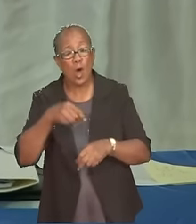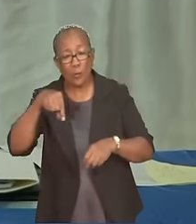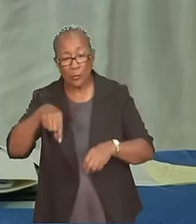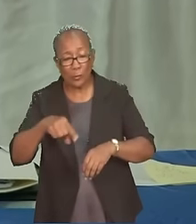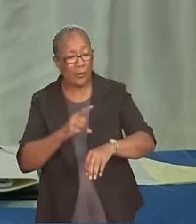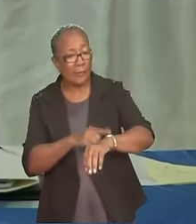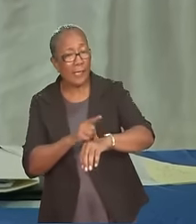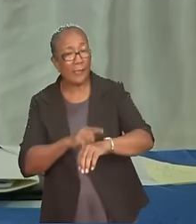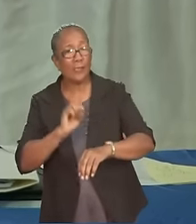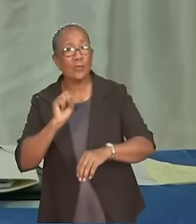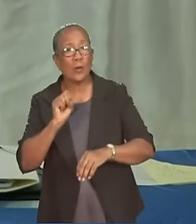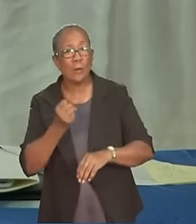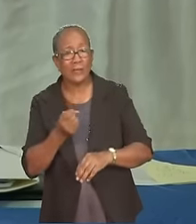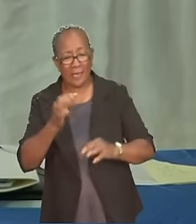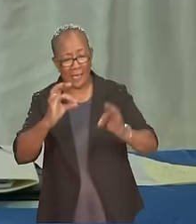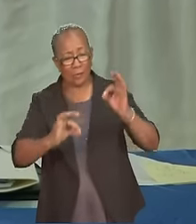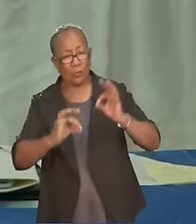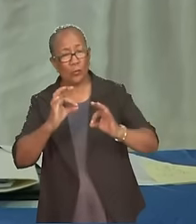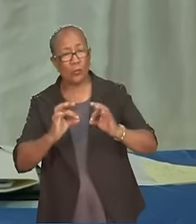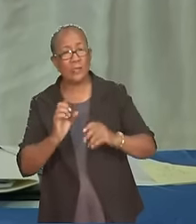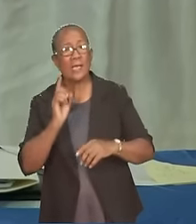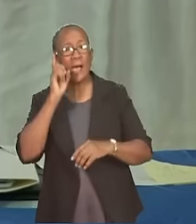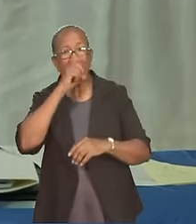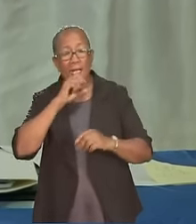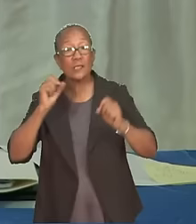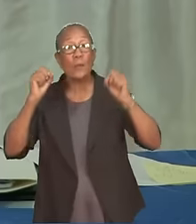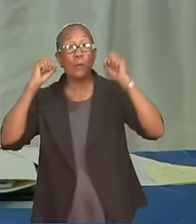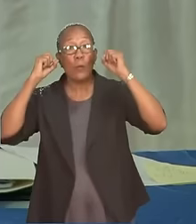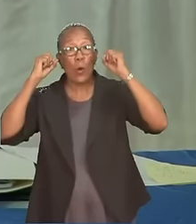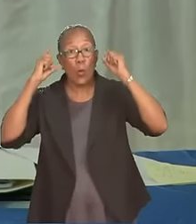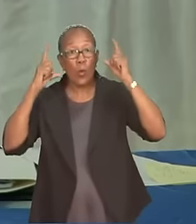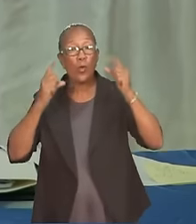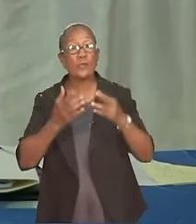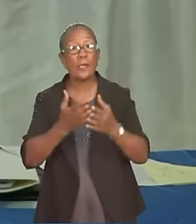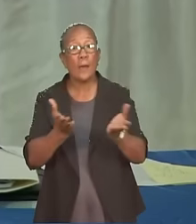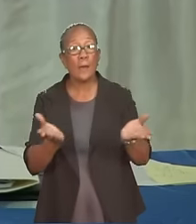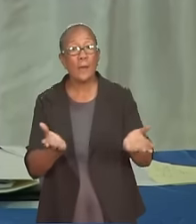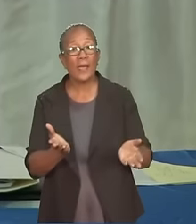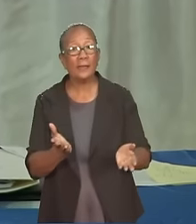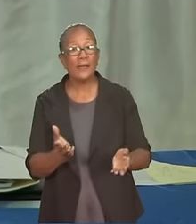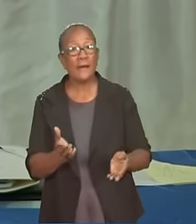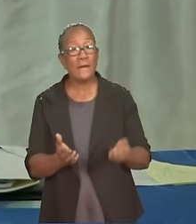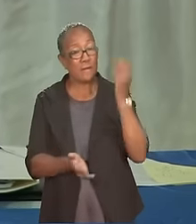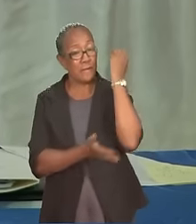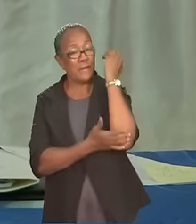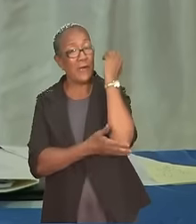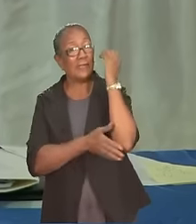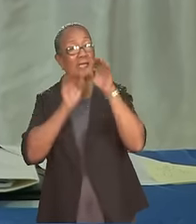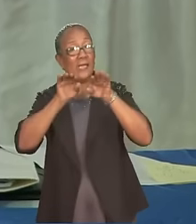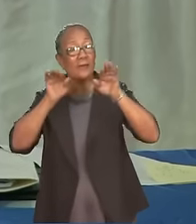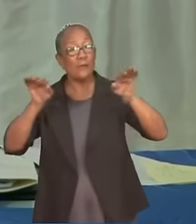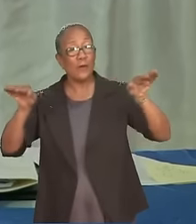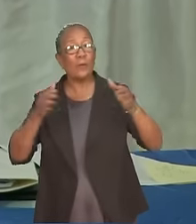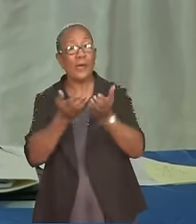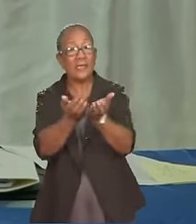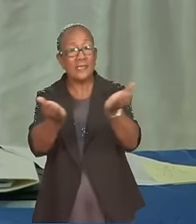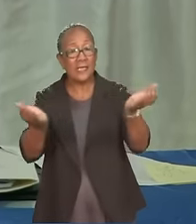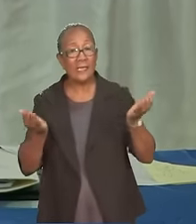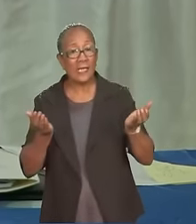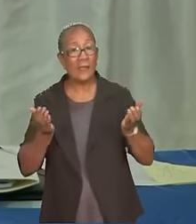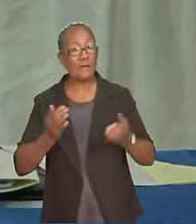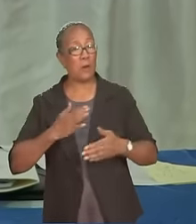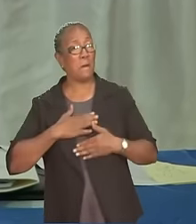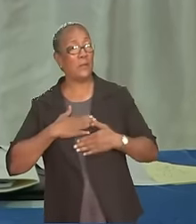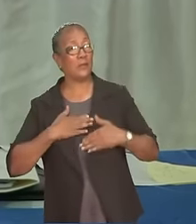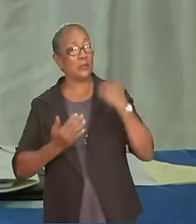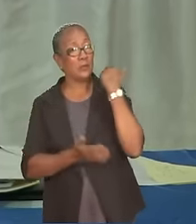om te laten toetsen of men bewust bezig is met valse informatie, met onjuiste informatie, personen te